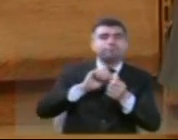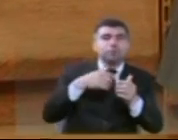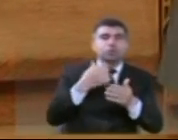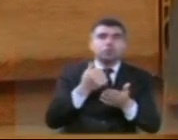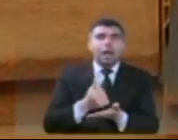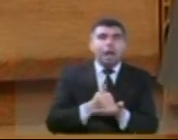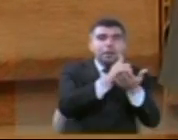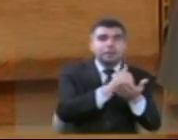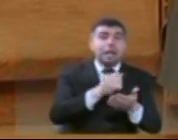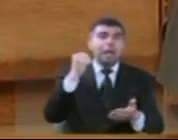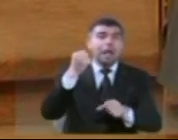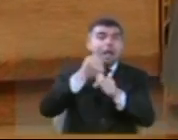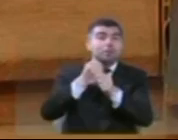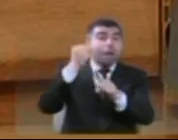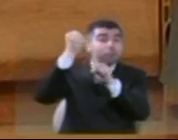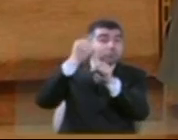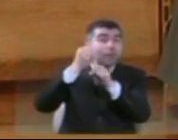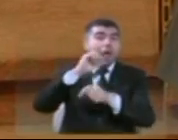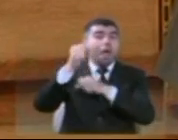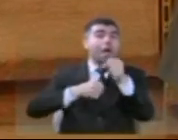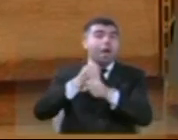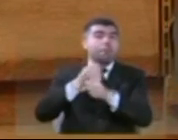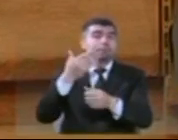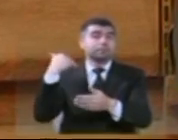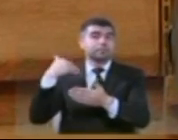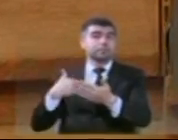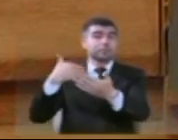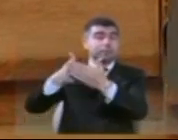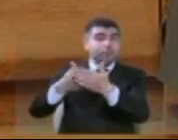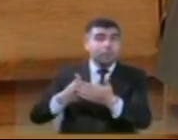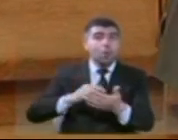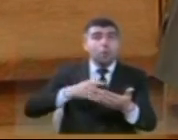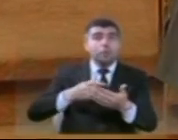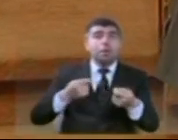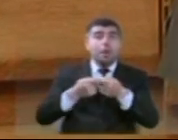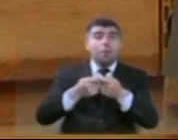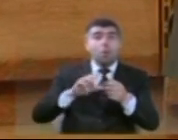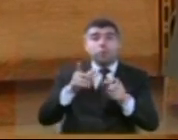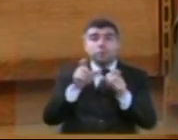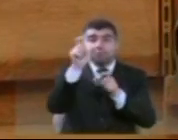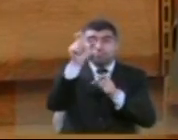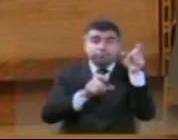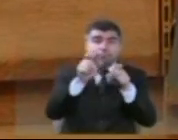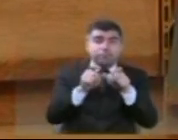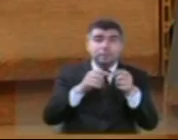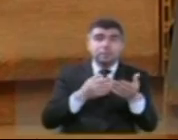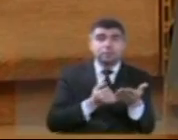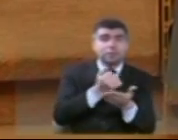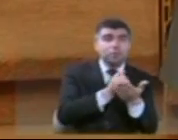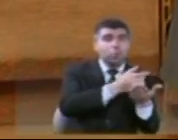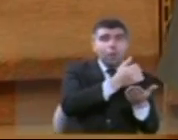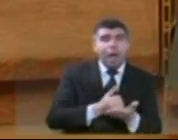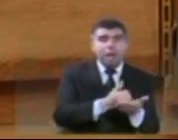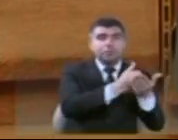بها سنين لكن اليوم عندها اعتمادات مرصودة، وكذلك استهدافها هو الشخص في وضعية